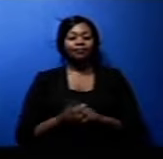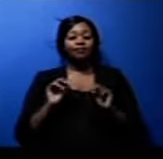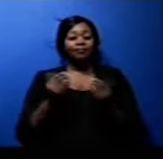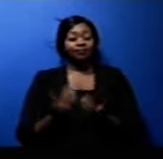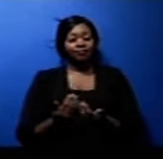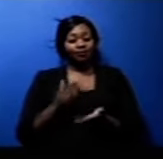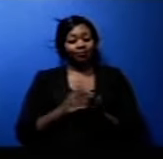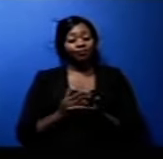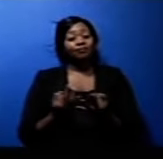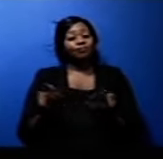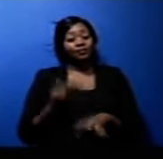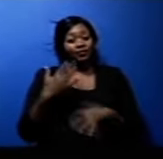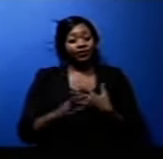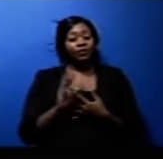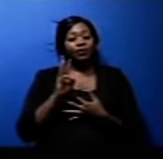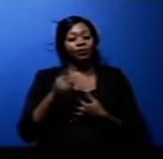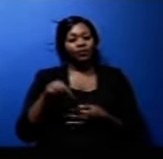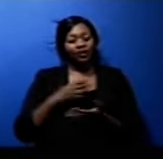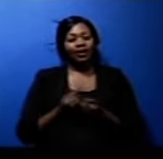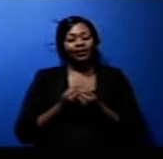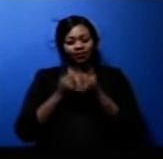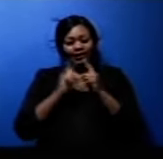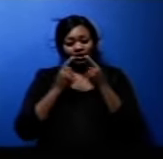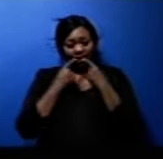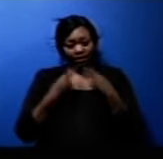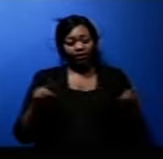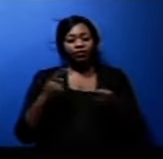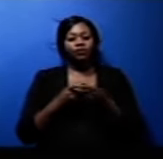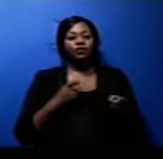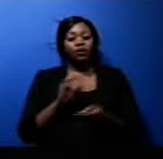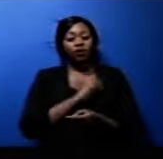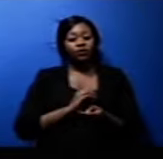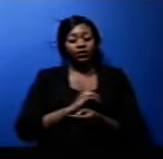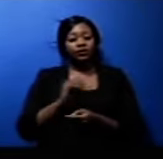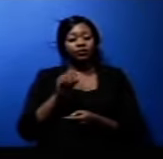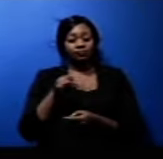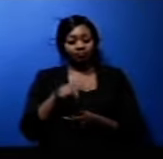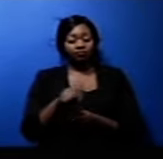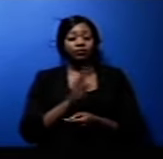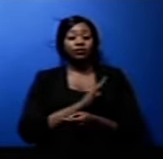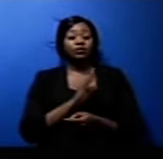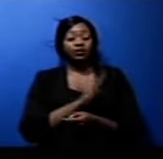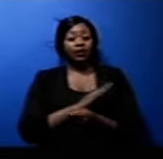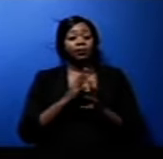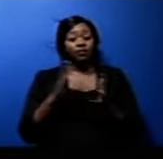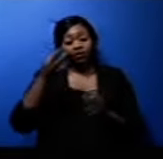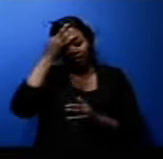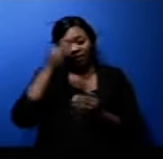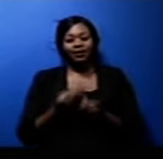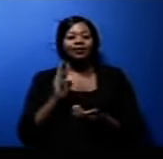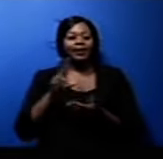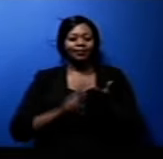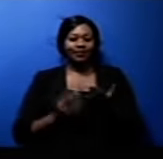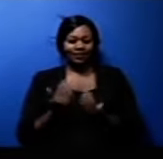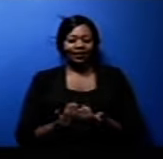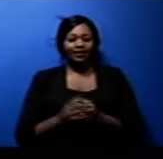Muzi sholo kakileka bulela huru kakwano rena le tibiso e thang ofisi nya mungodi e muhulu wa muso me hajwale kia ebala yona